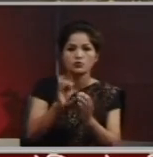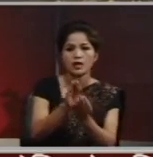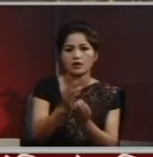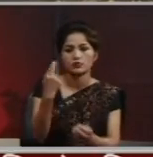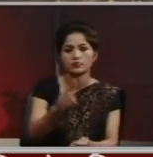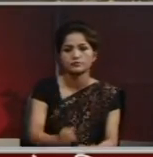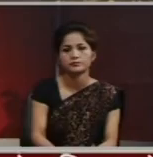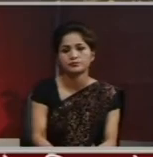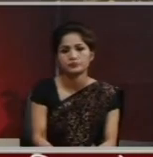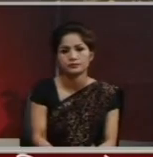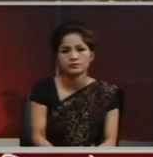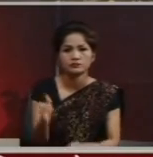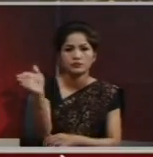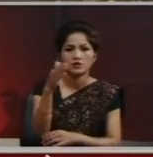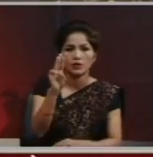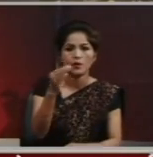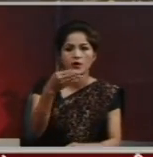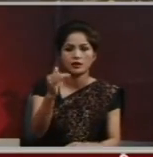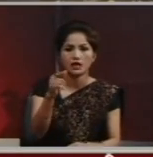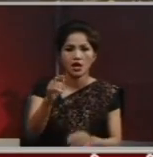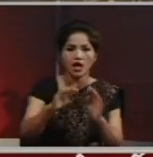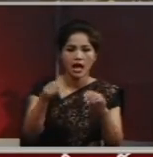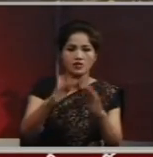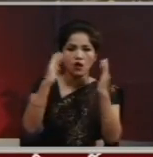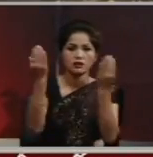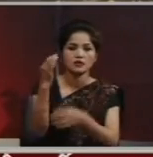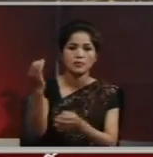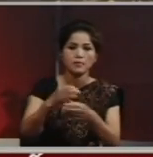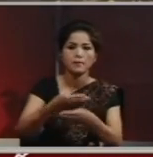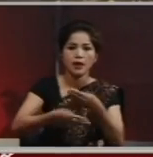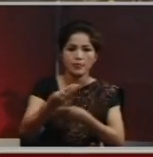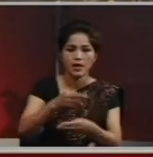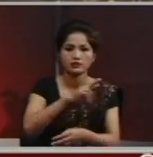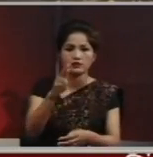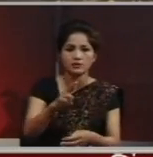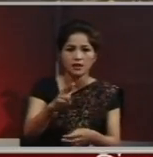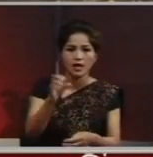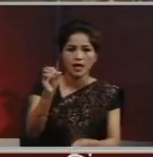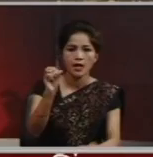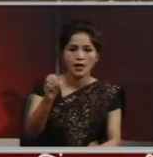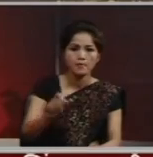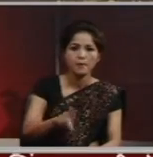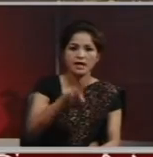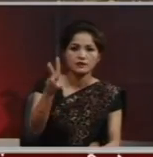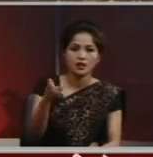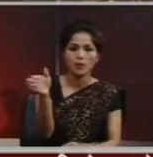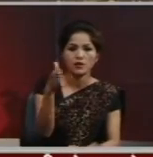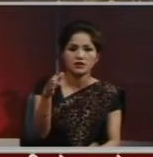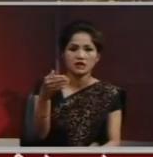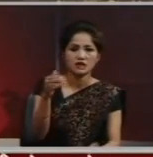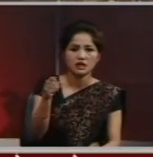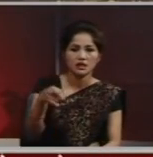राखेकी थिइन्। मन्त्री महतले आजै अन्तर्राष्ट्रिय व्यापार तथा प्यासिफिक मन्त्री